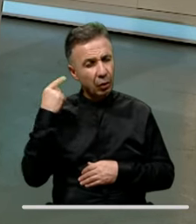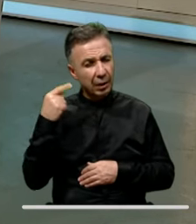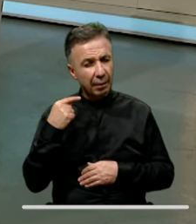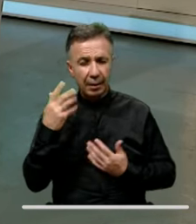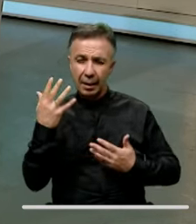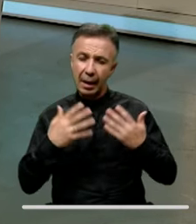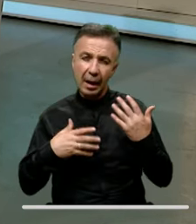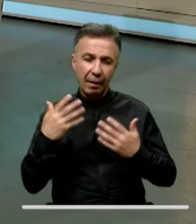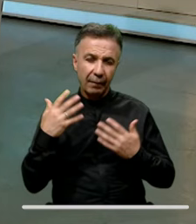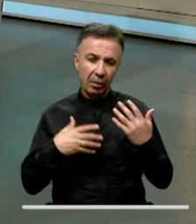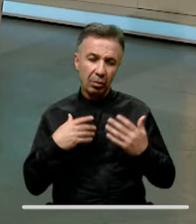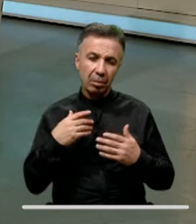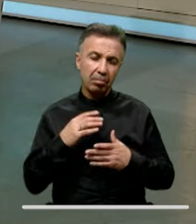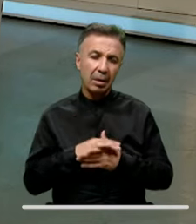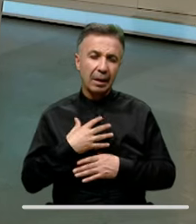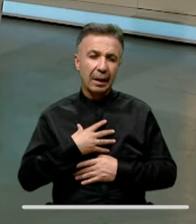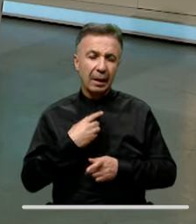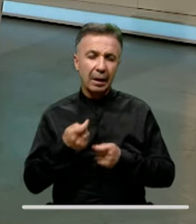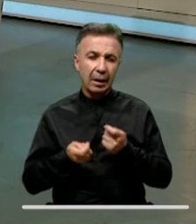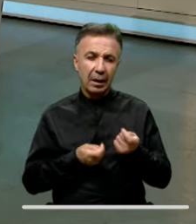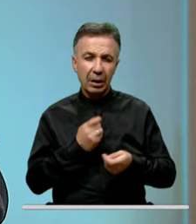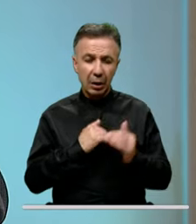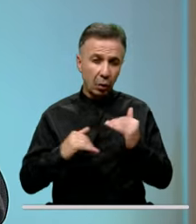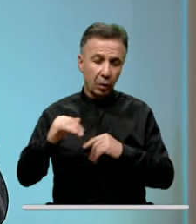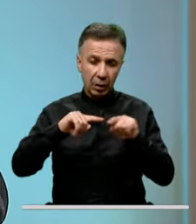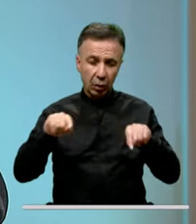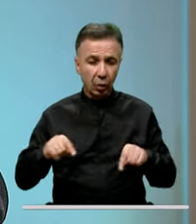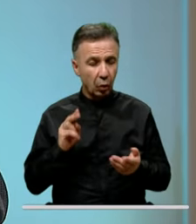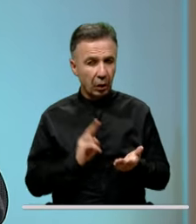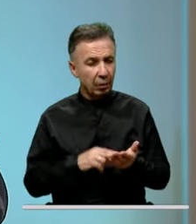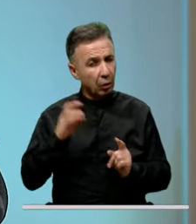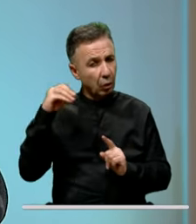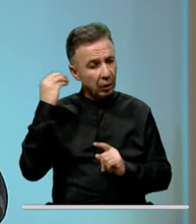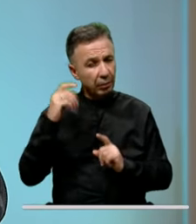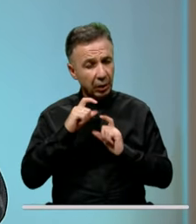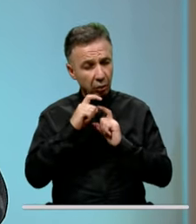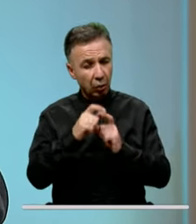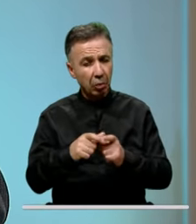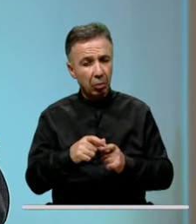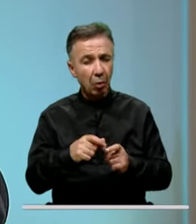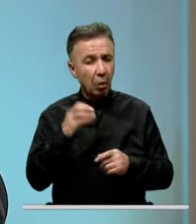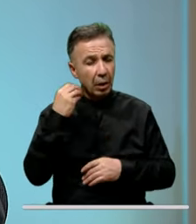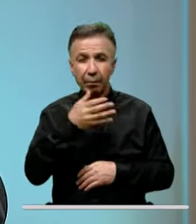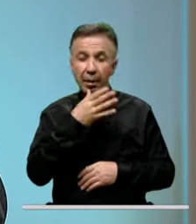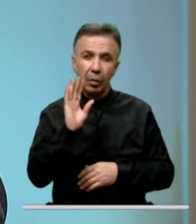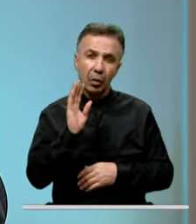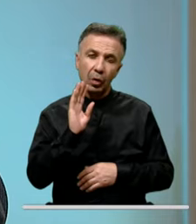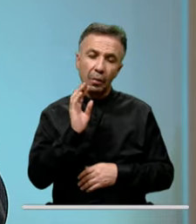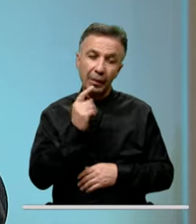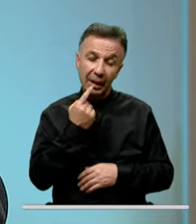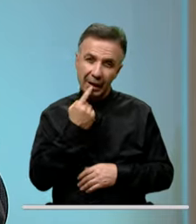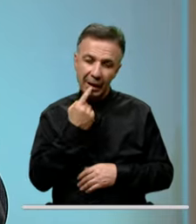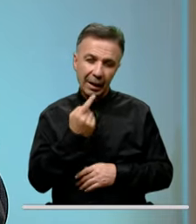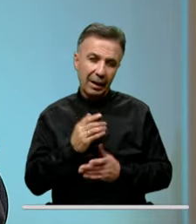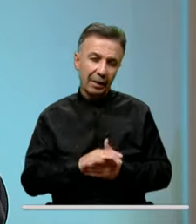televizyon ekranında Dinişleri Yüksek Kurulu üyesi bir hocamıza sorduk. Hocam bilmiyorum dedi. Bilmiyor isem